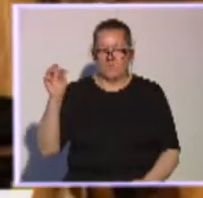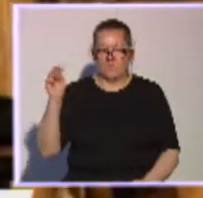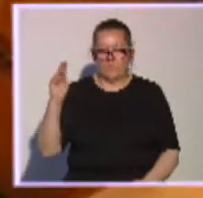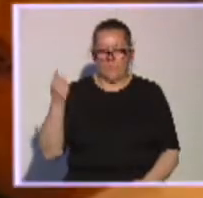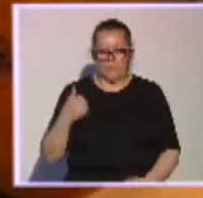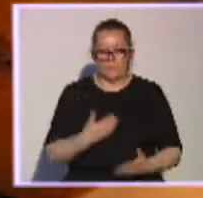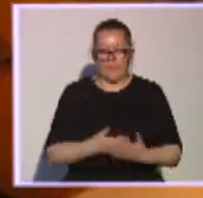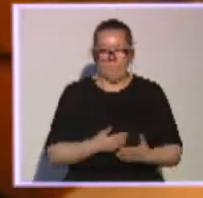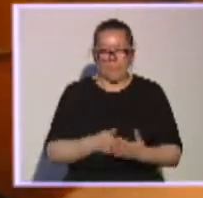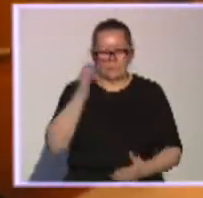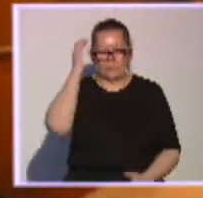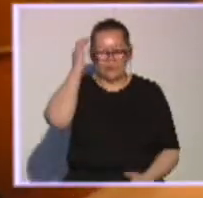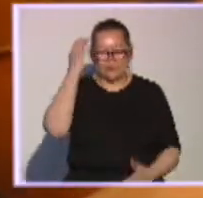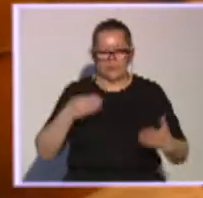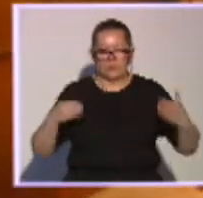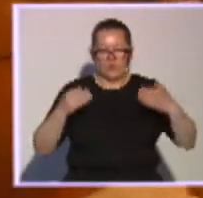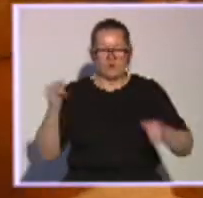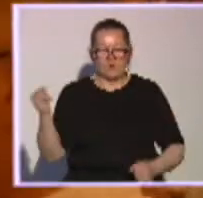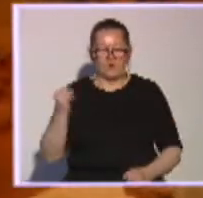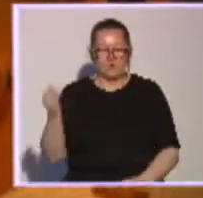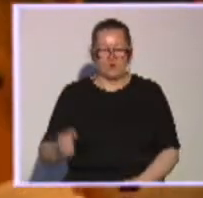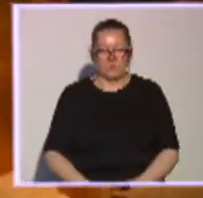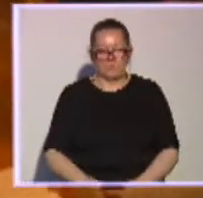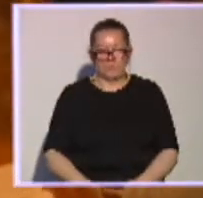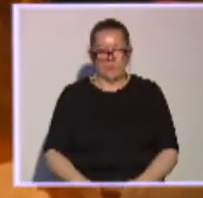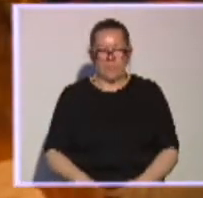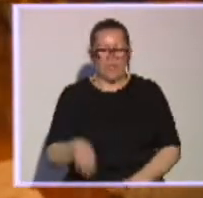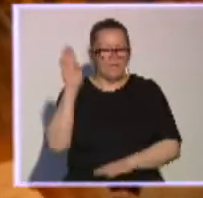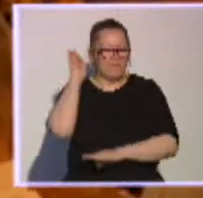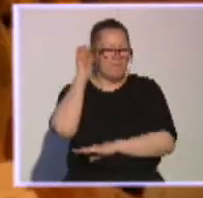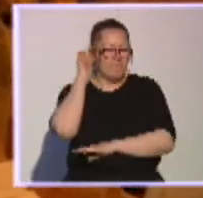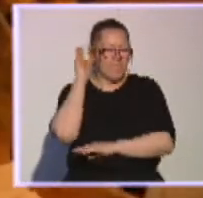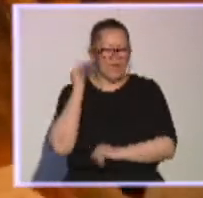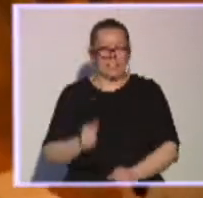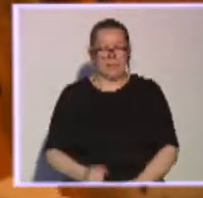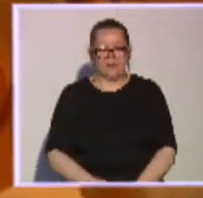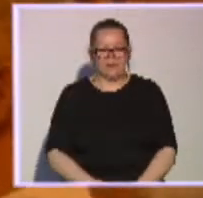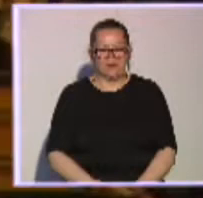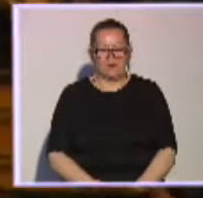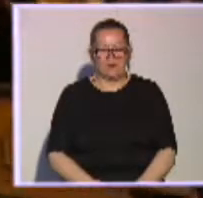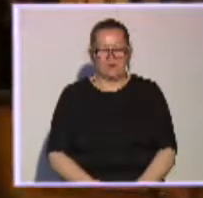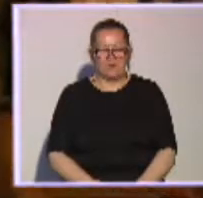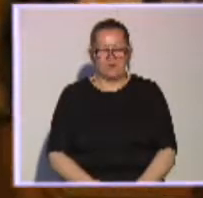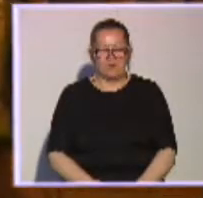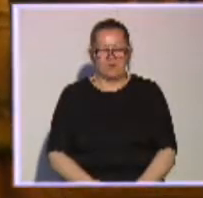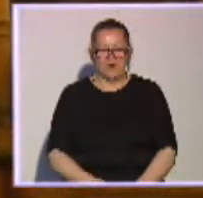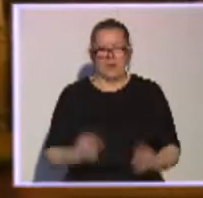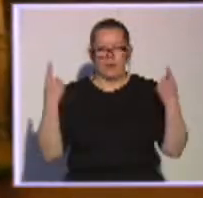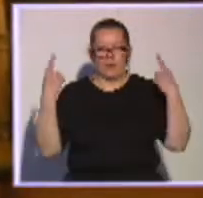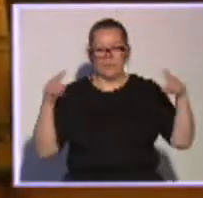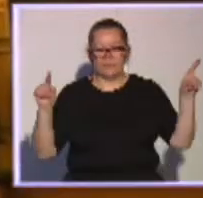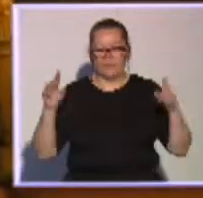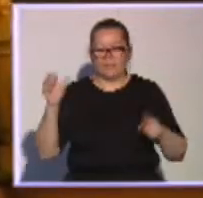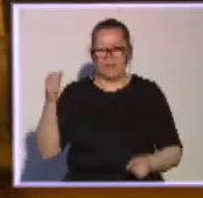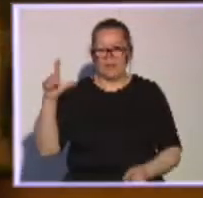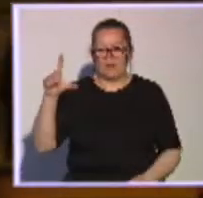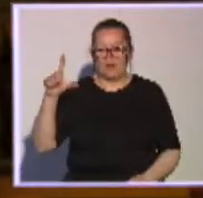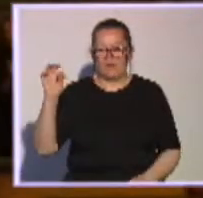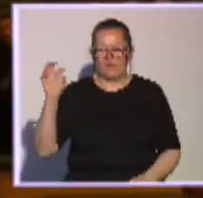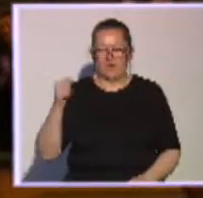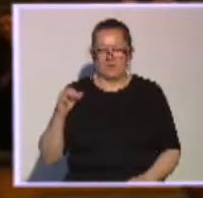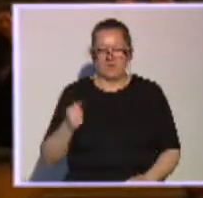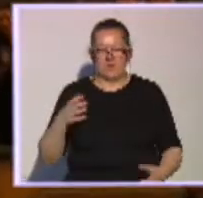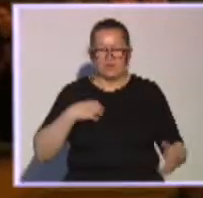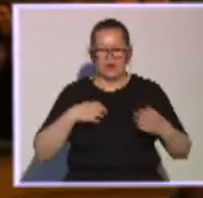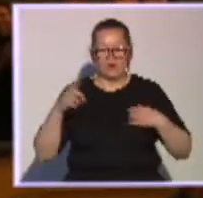programat pentru sâmbătă, 19 iunie, va avea loc în Parcul Constantin Poroineanu, iar concertul lui Nicu Alifantis din aceea zi se va ține la Teatrul de